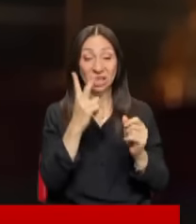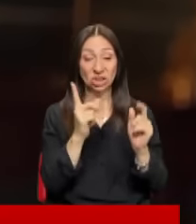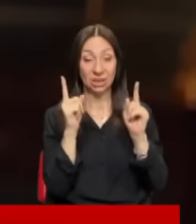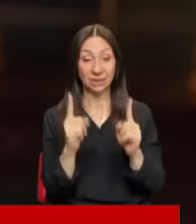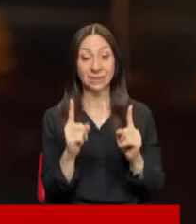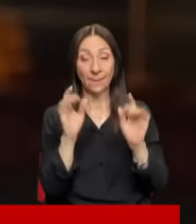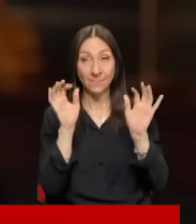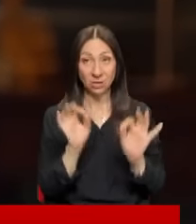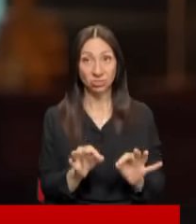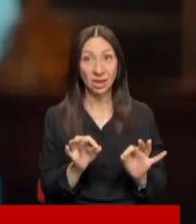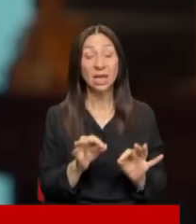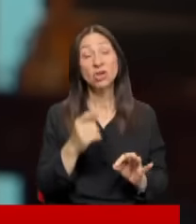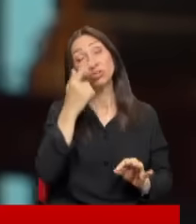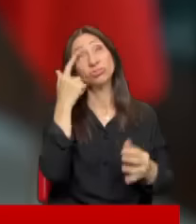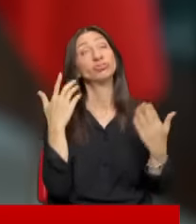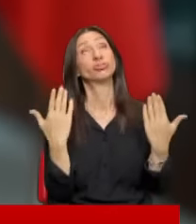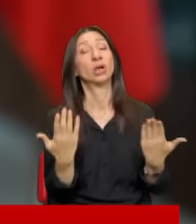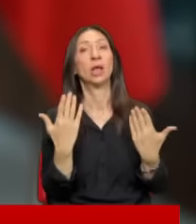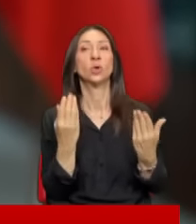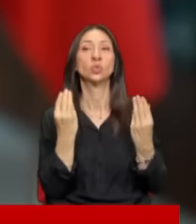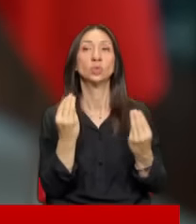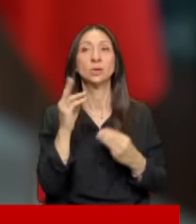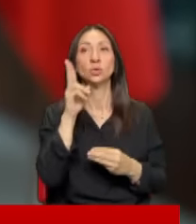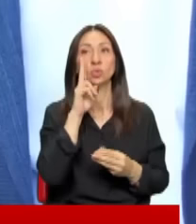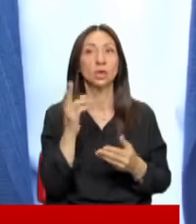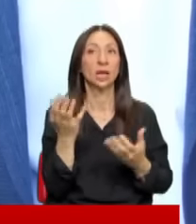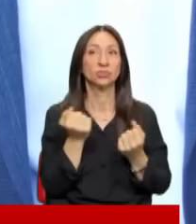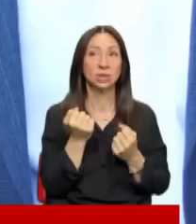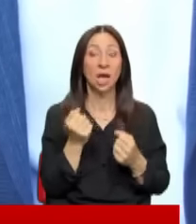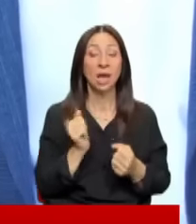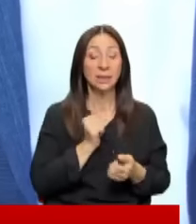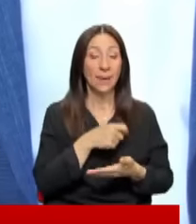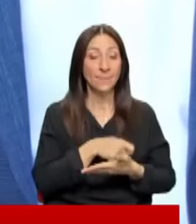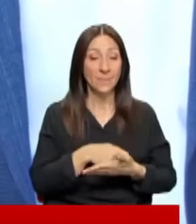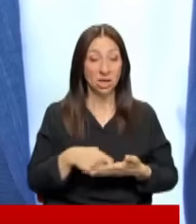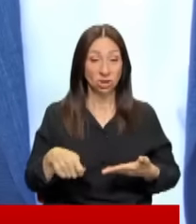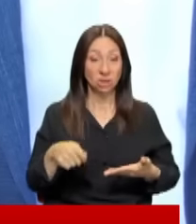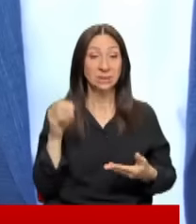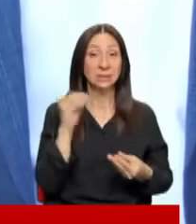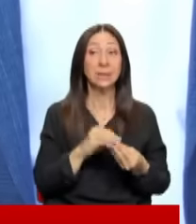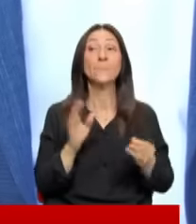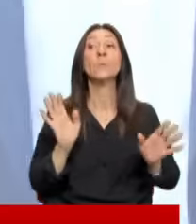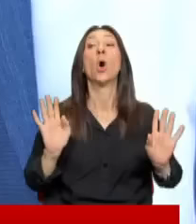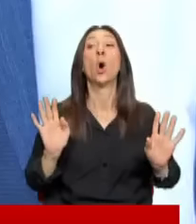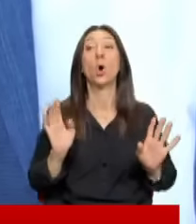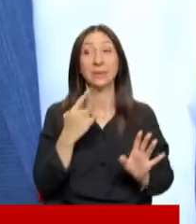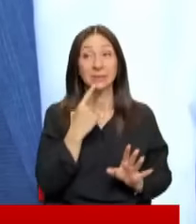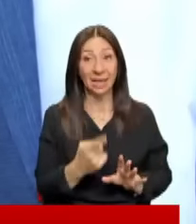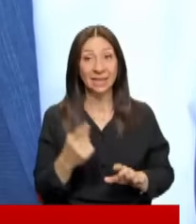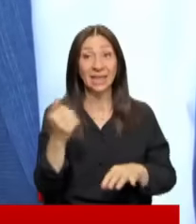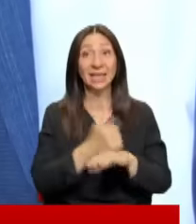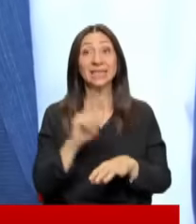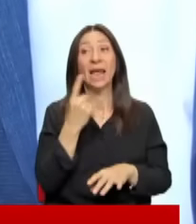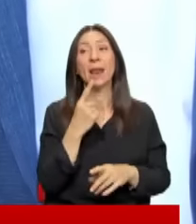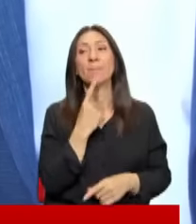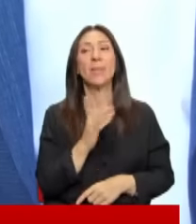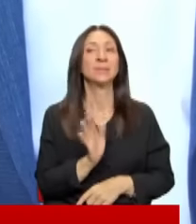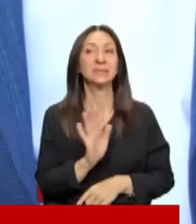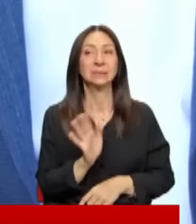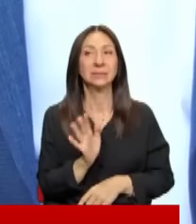yarısından itibaren inşallah güzel neticeler alacağız. Asgari ücrete zam yapmayan iktidarım